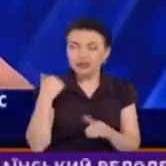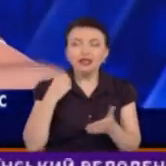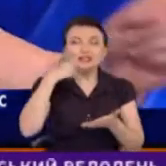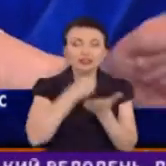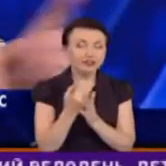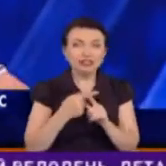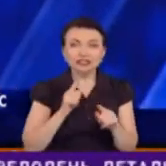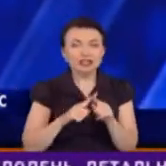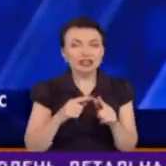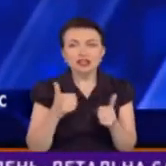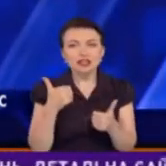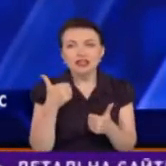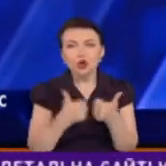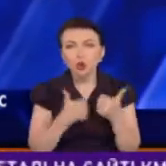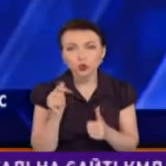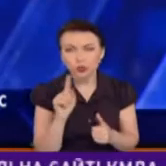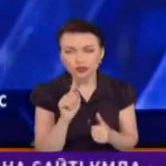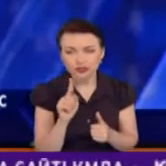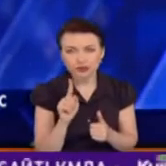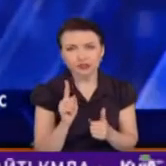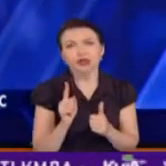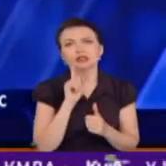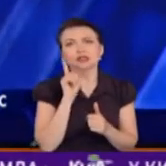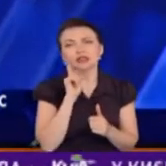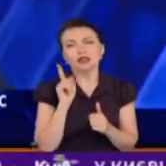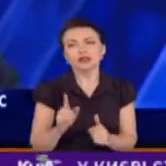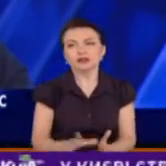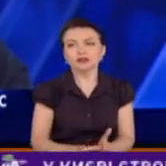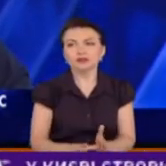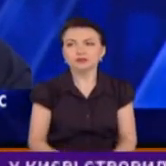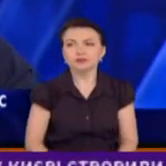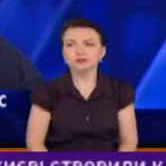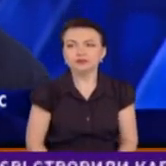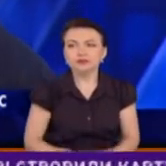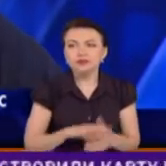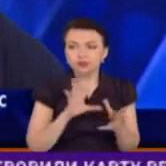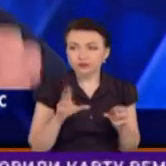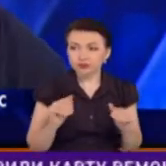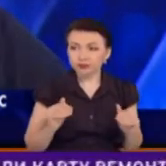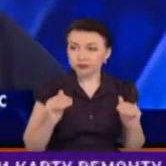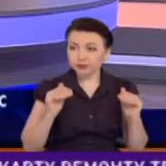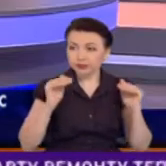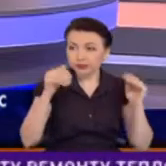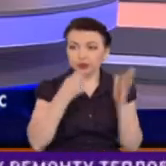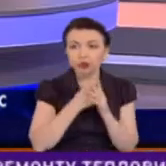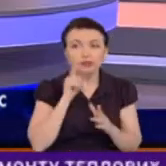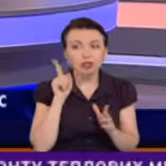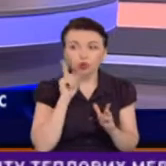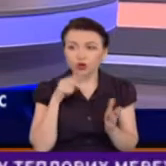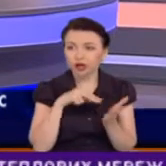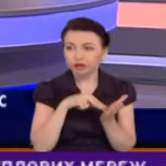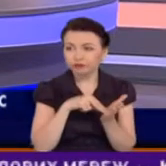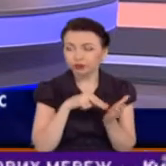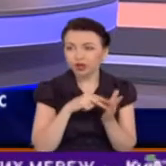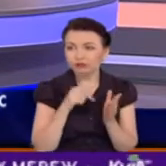цей конкурсний, неконкурентний зелений ну, тариф. Так от я й кажу, що все піднімуть до зеленого тарифу, всі ціни будуть якби, в